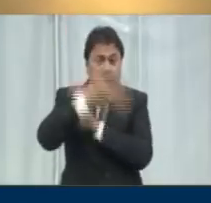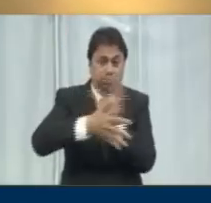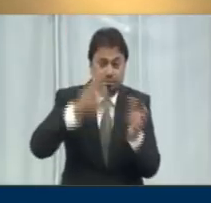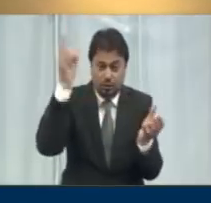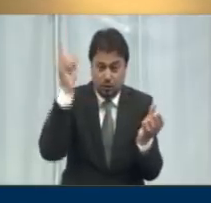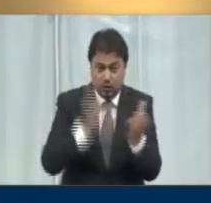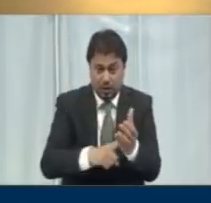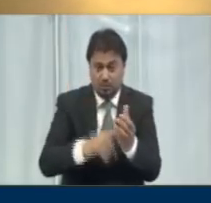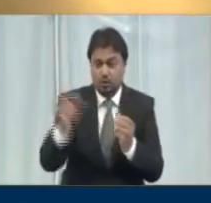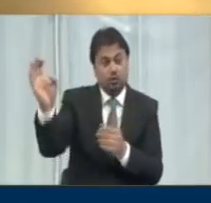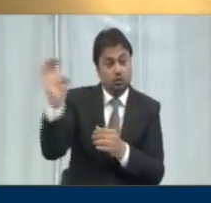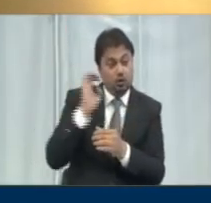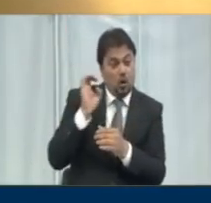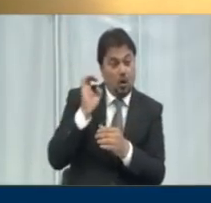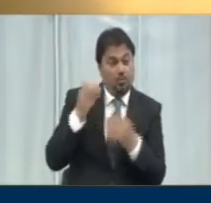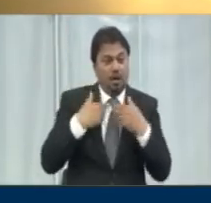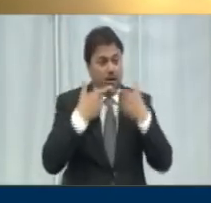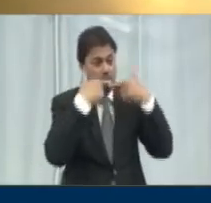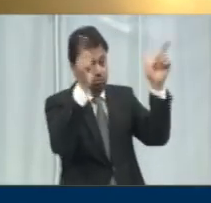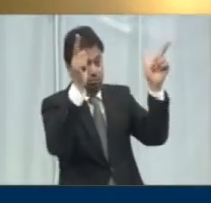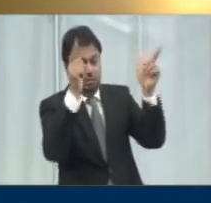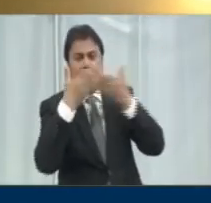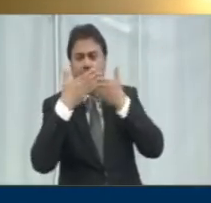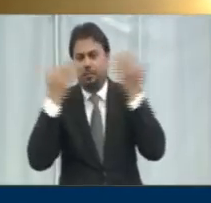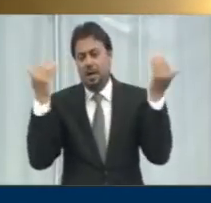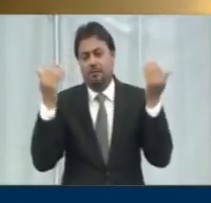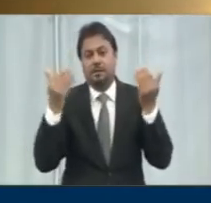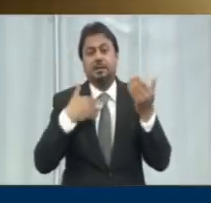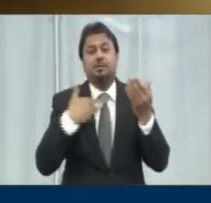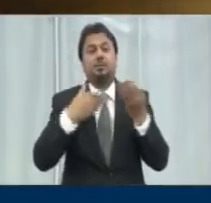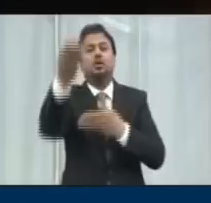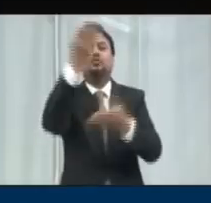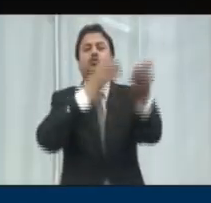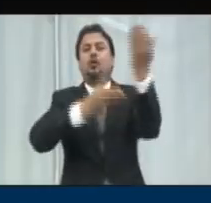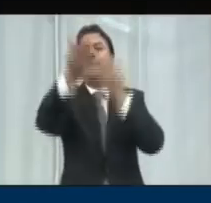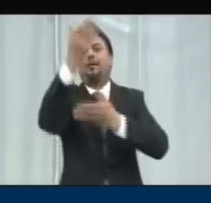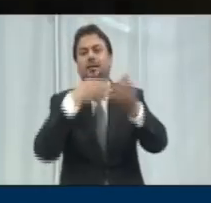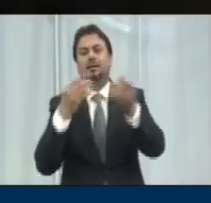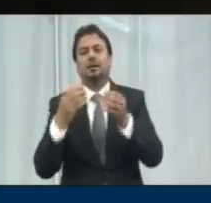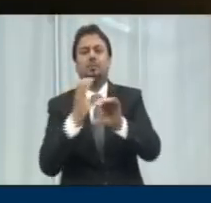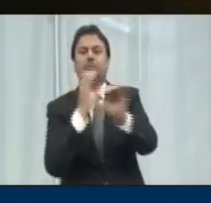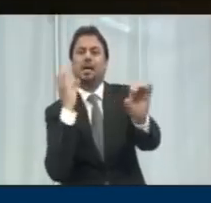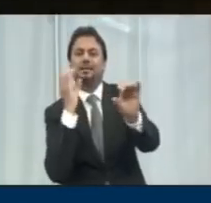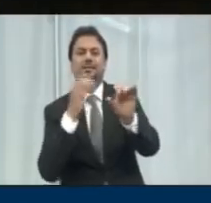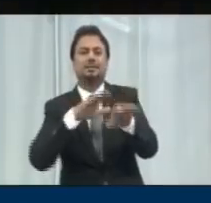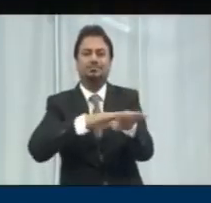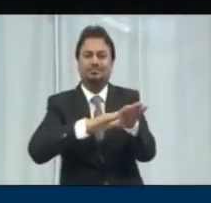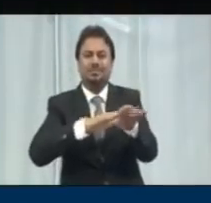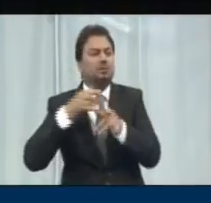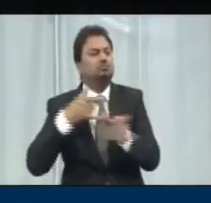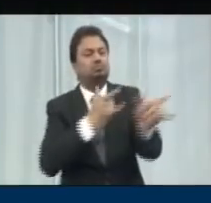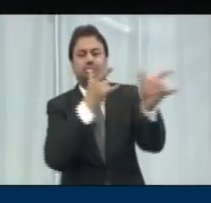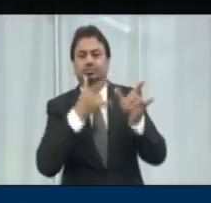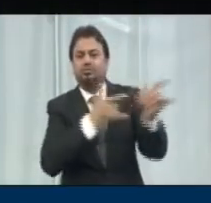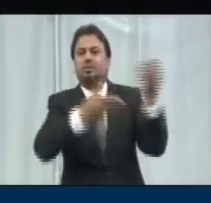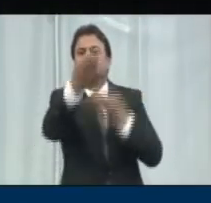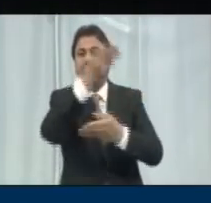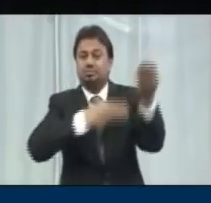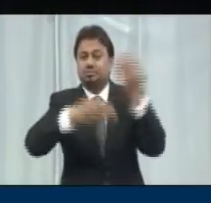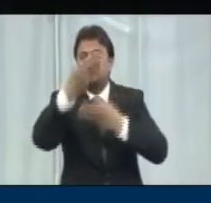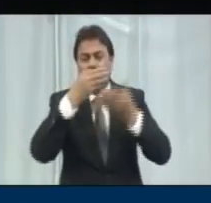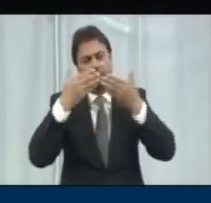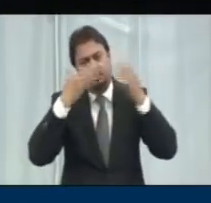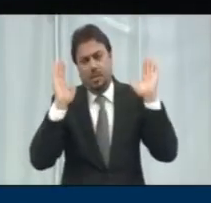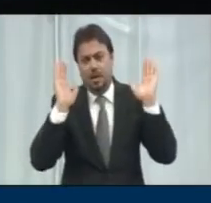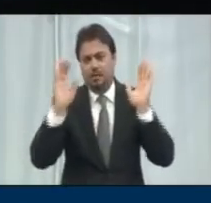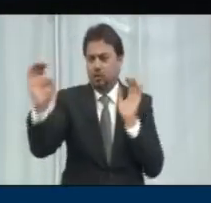هذه اللحظة حول الحركة التجارية المرتبطة بموانئ مدينة البصرة مع بقية المدن العراقية. طبعا يأتي هذا كله هو